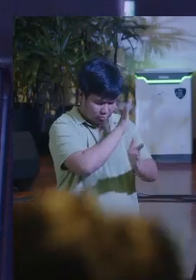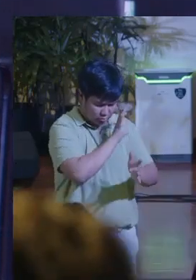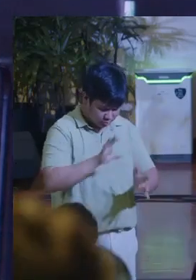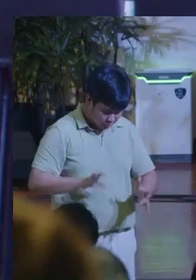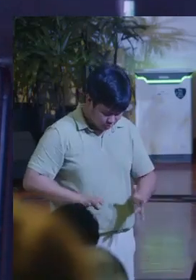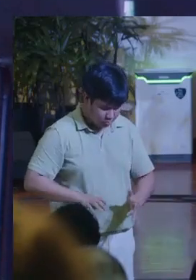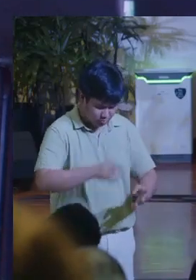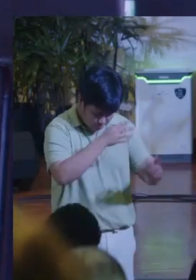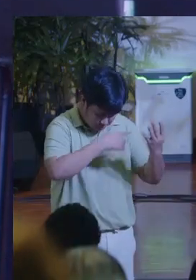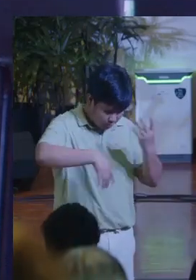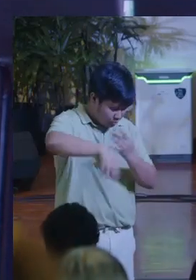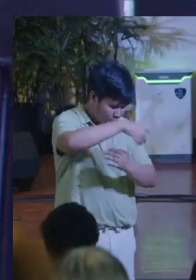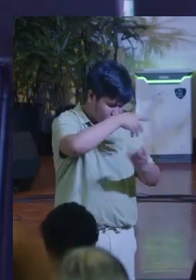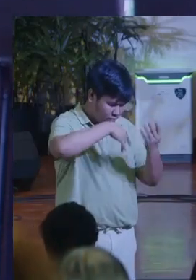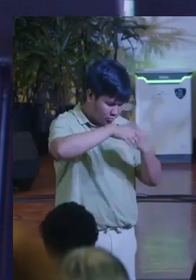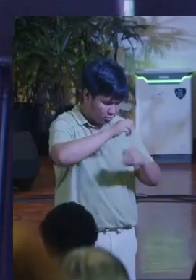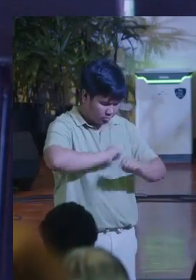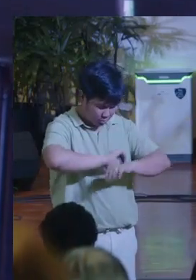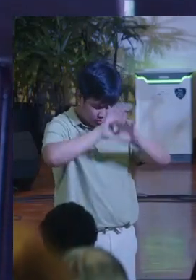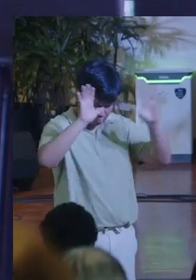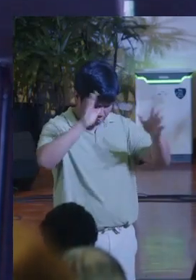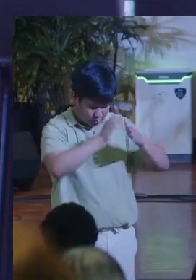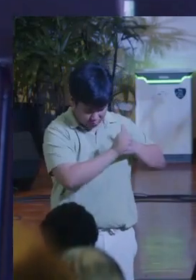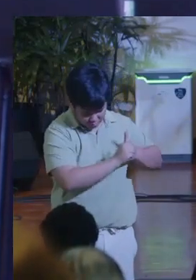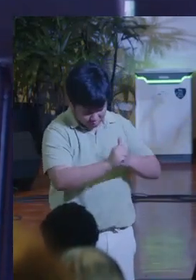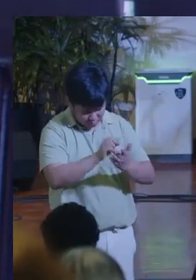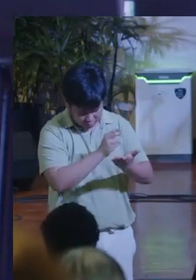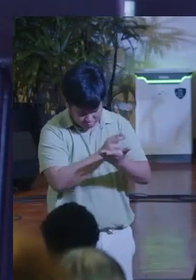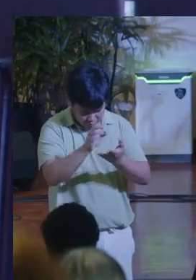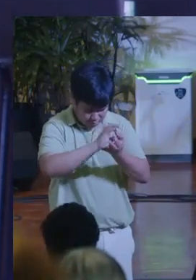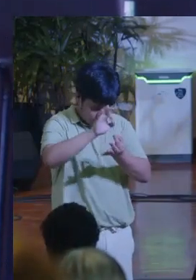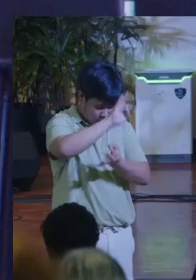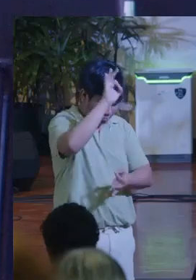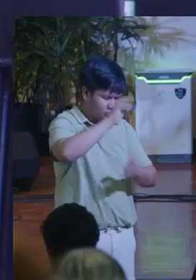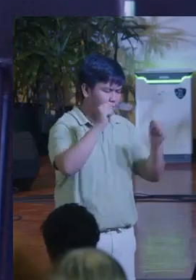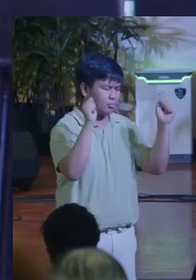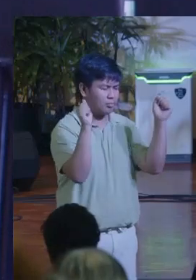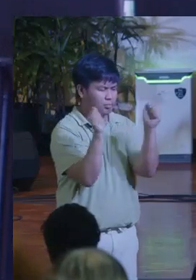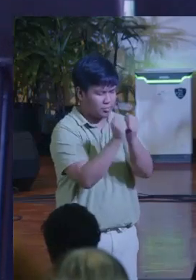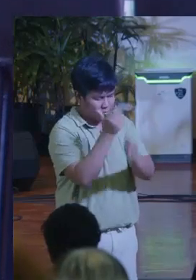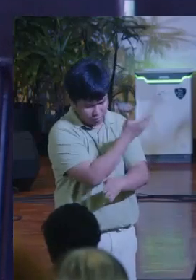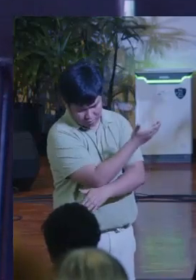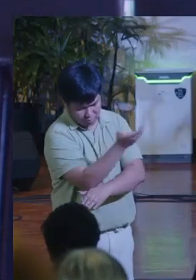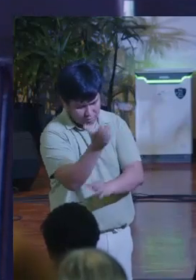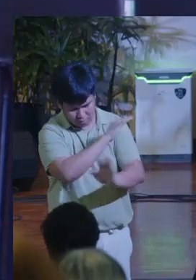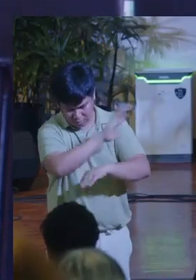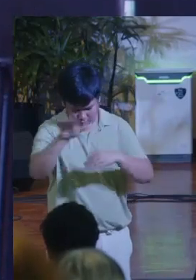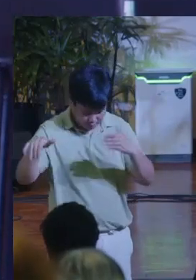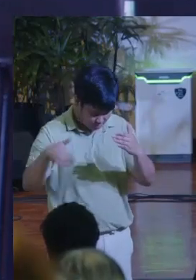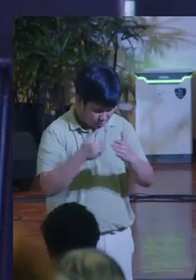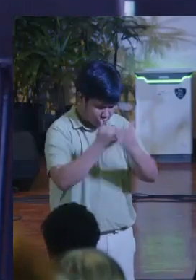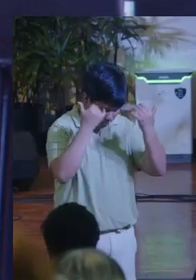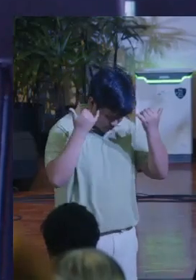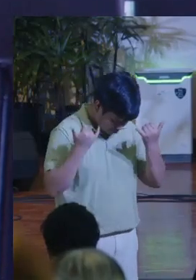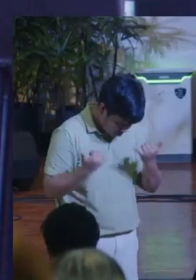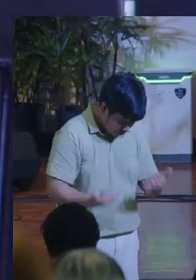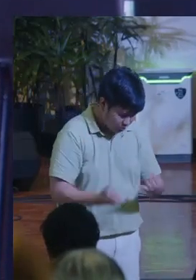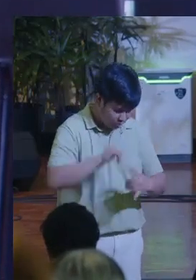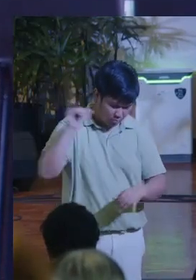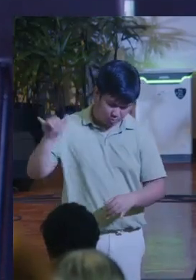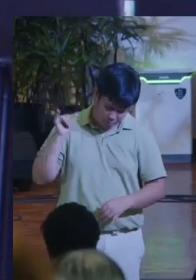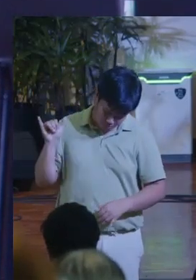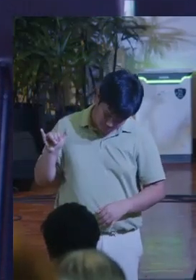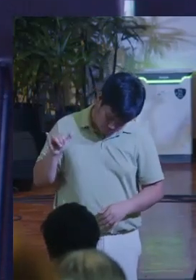at ang pakikipisan, tanglaw at gabay ng Espiritu Santo ang mapa sa amin nawa ngayon